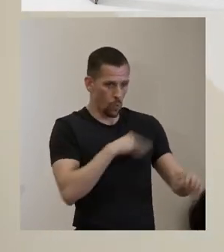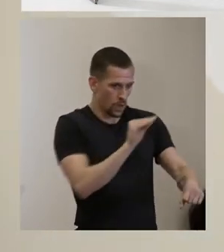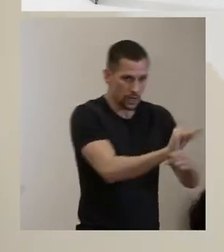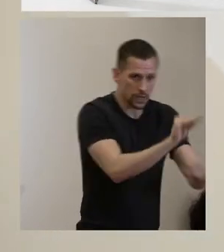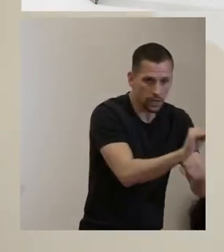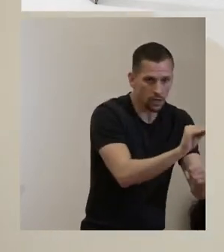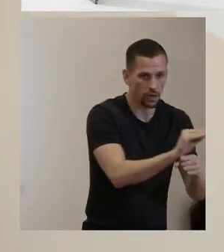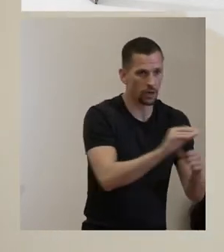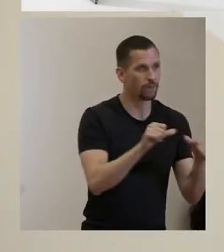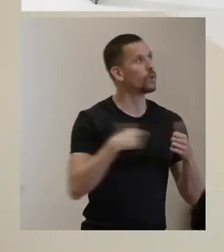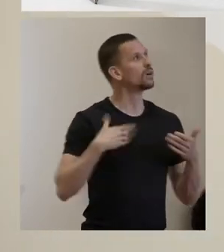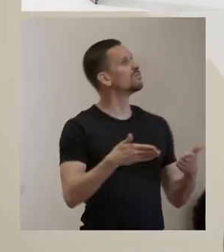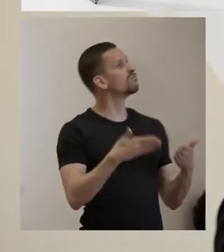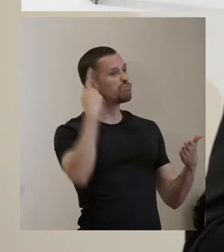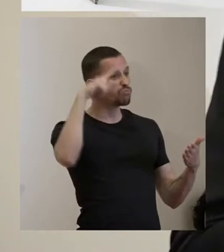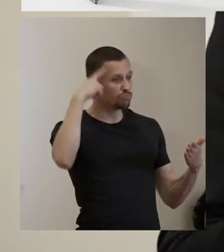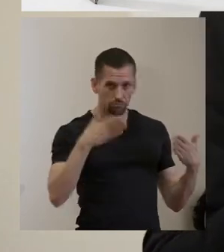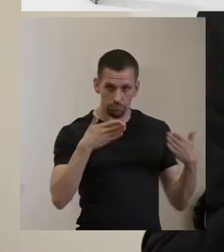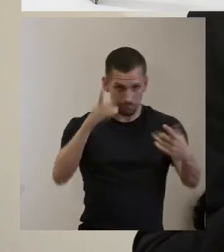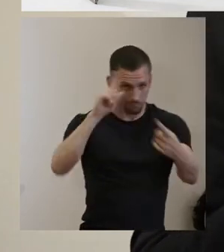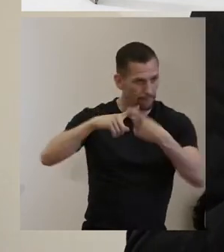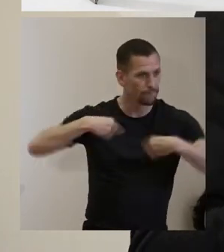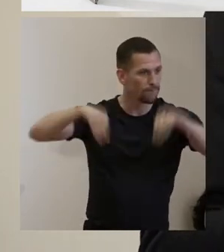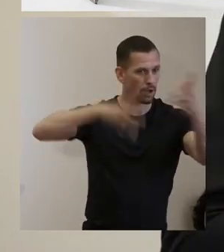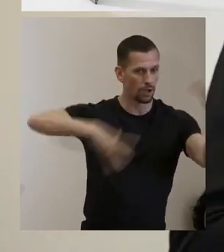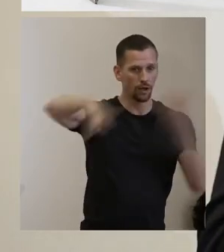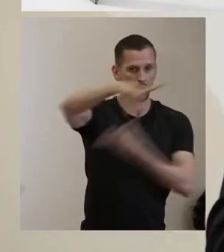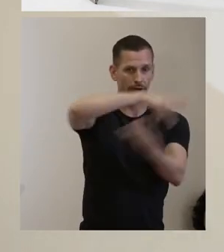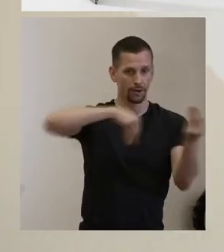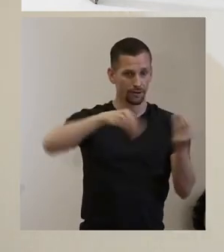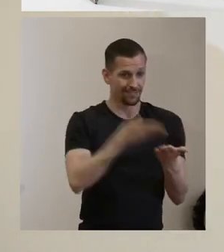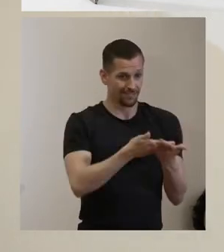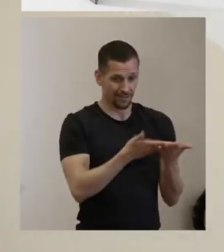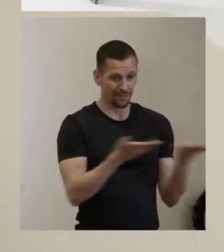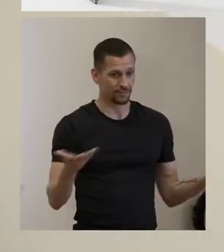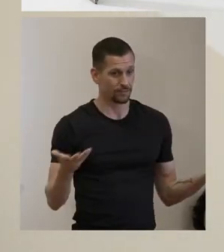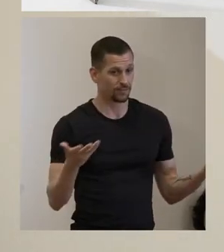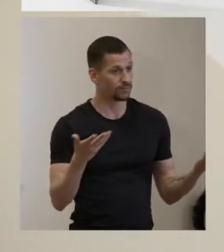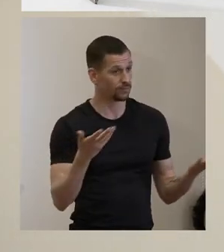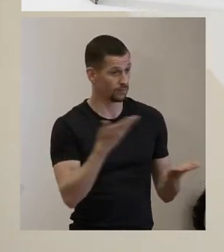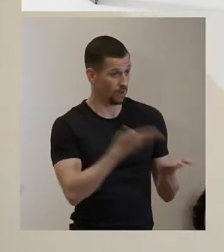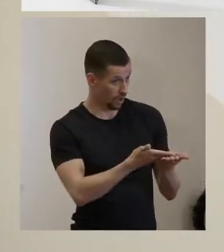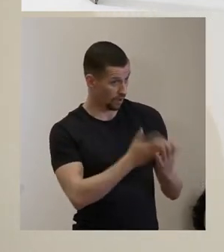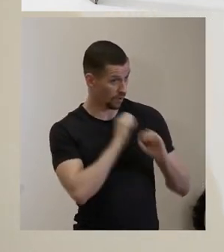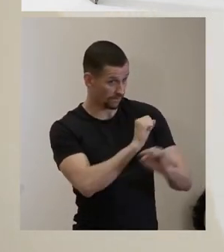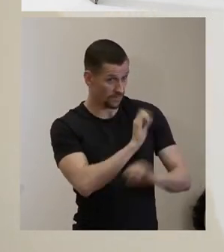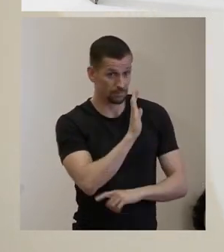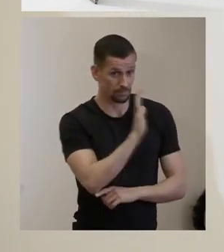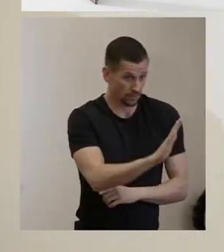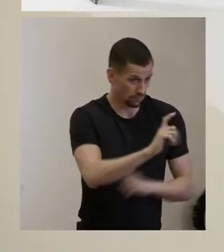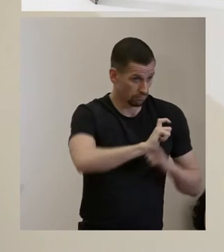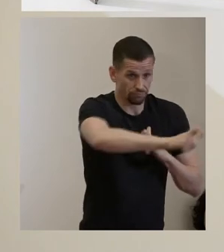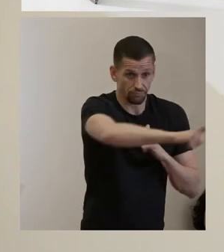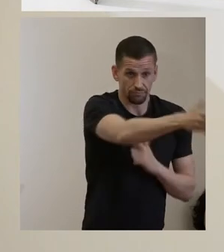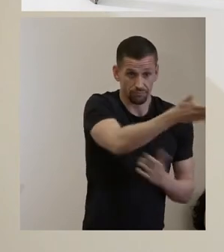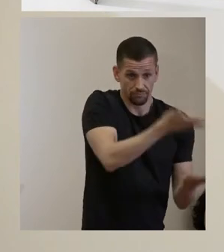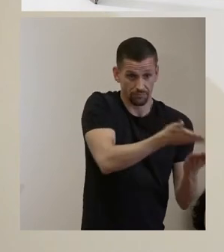la fin de la traite, les cas de refus de la nourriture chez les captifs n'étaient pas rares. Le choc de la